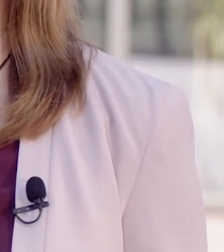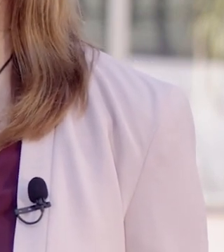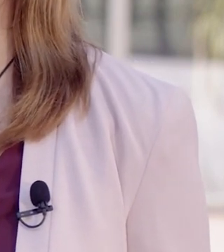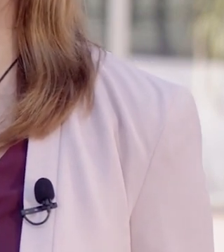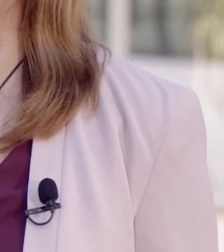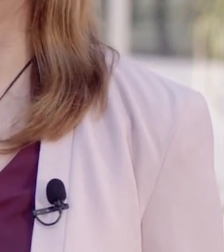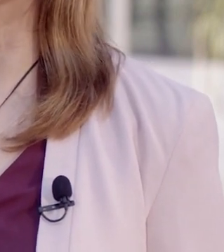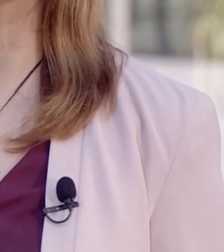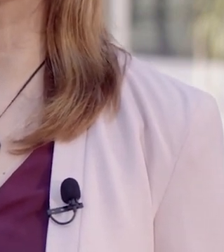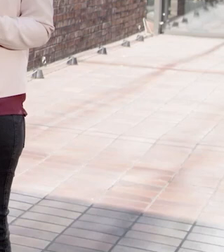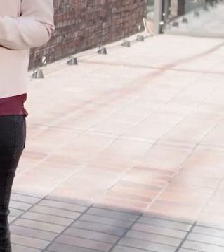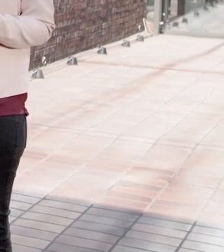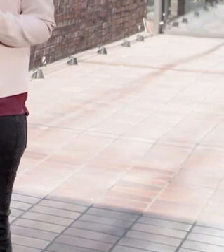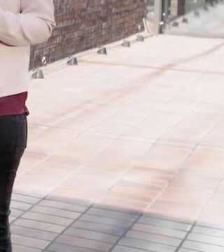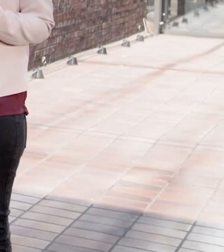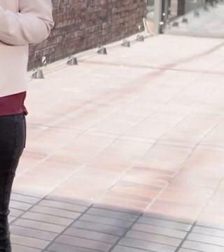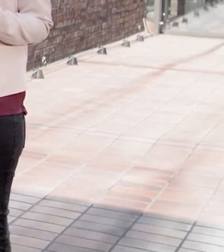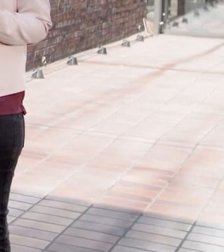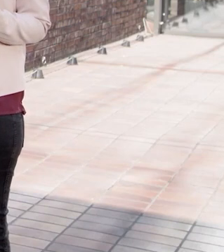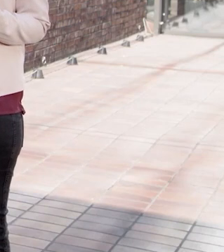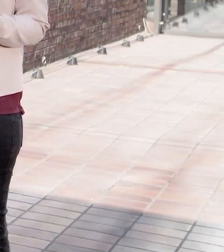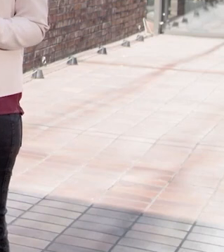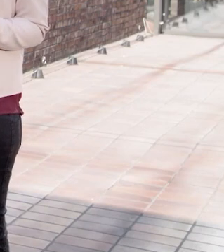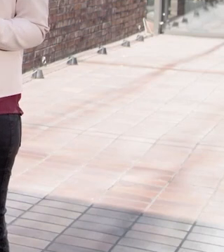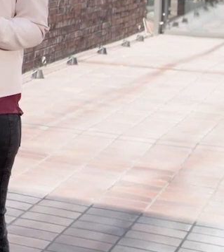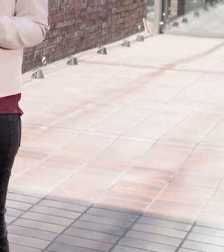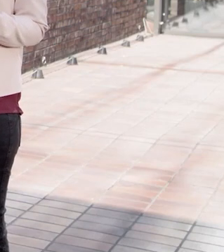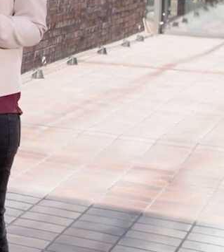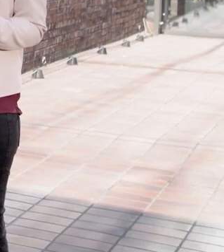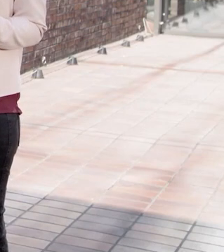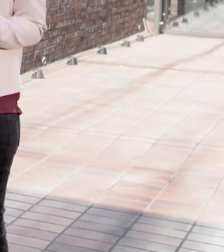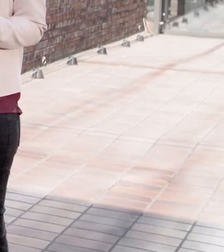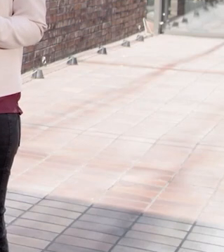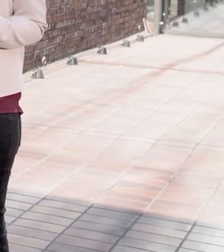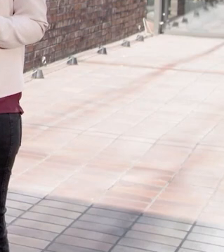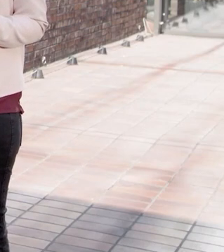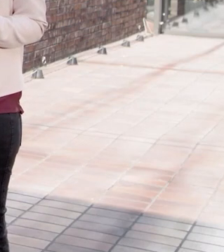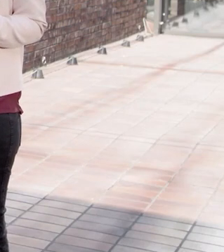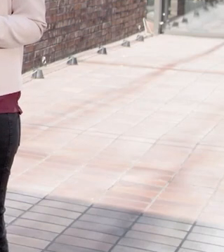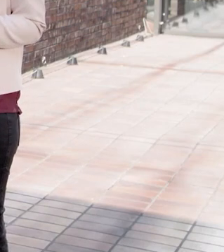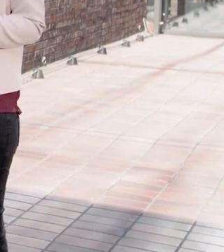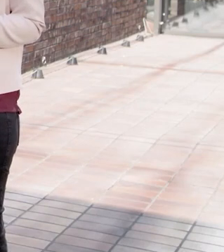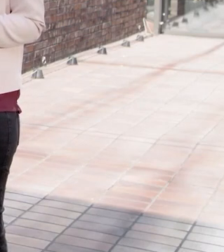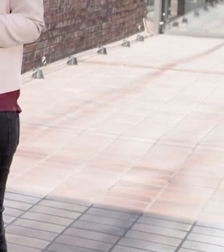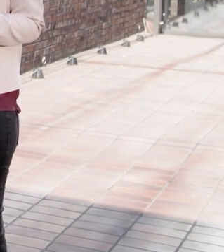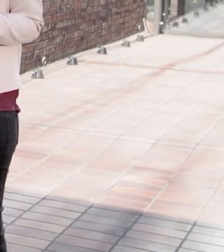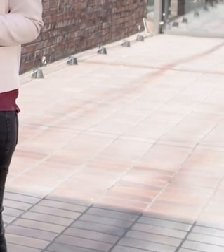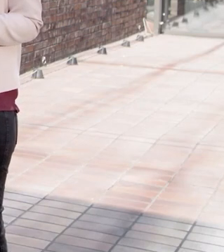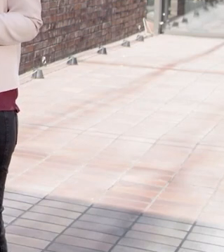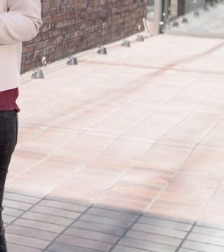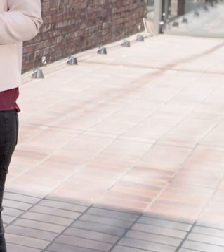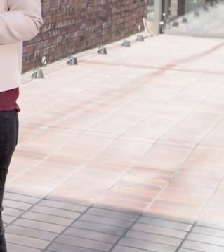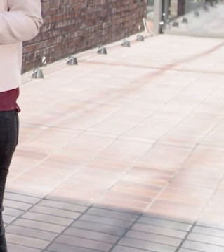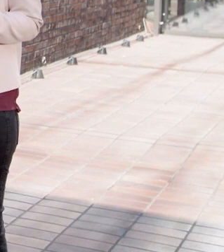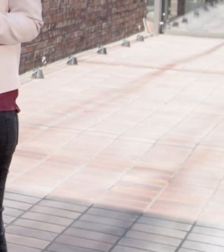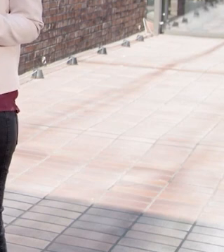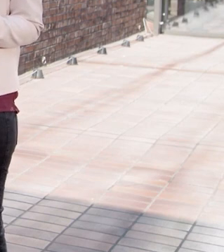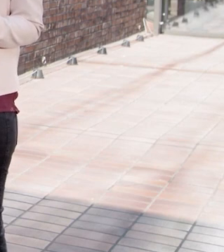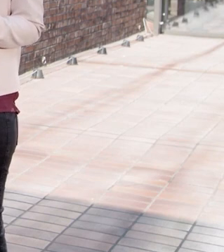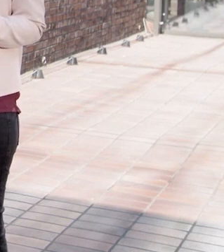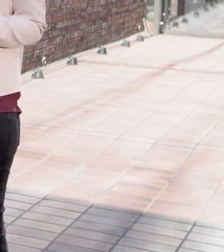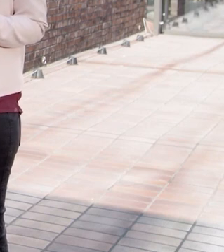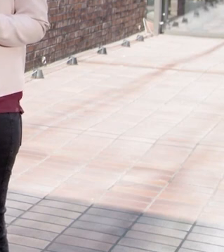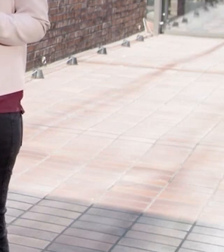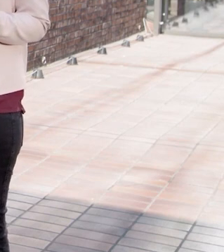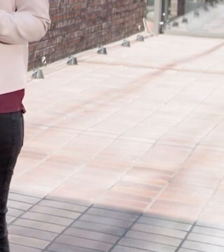kiedy wychodzimy ze starych ról i zaczynamy budować swoją nową tożsamość jako osób dorosłych. Często opuszczamy dom rodzinny i